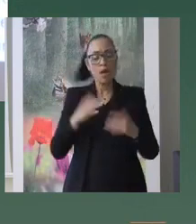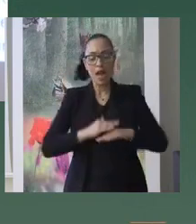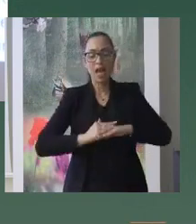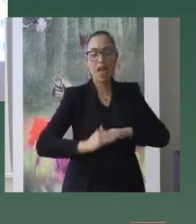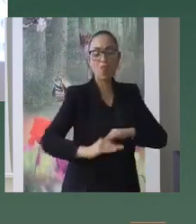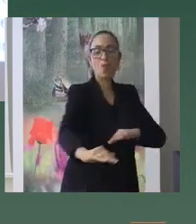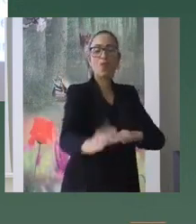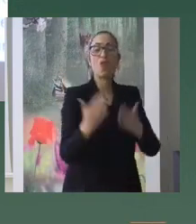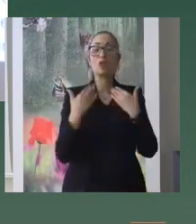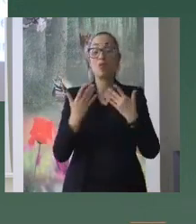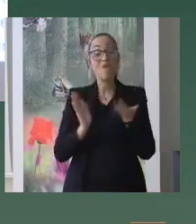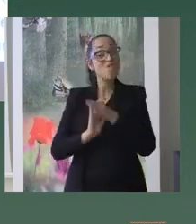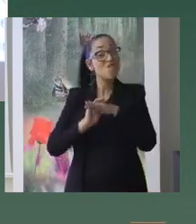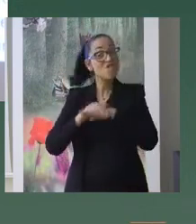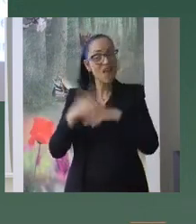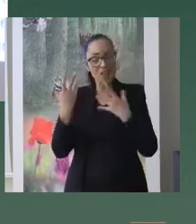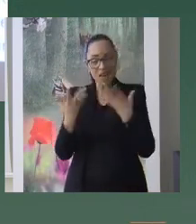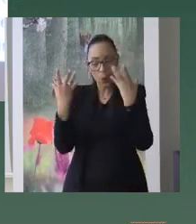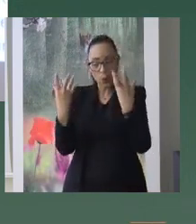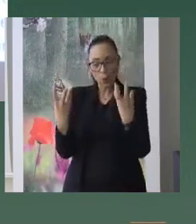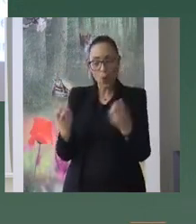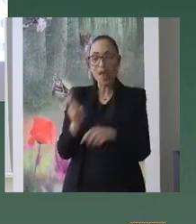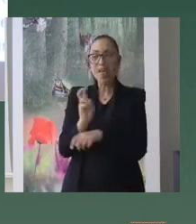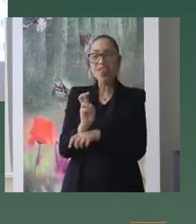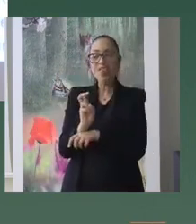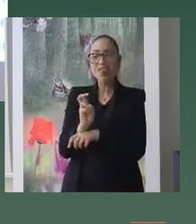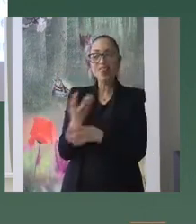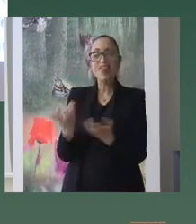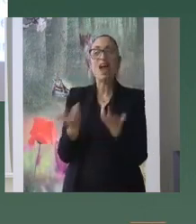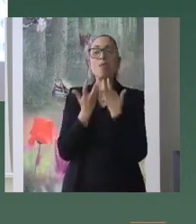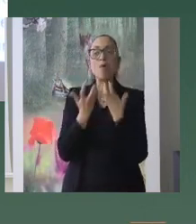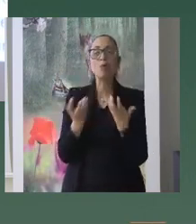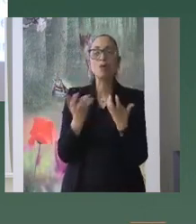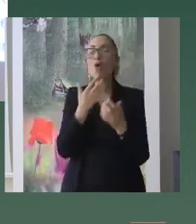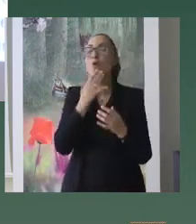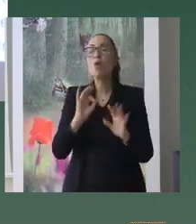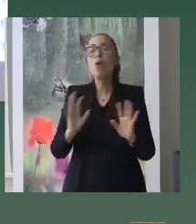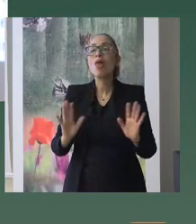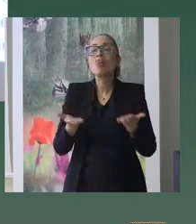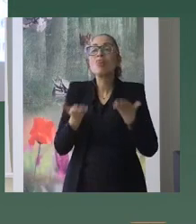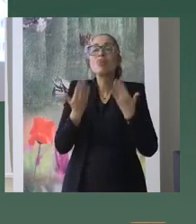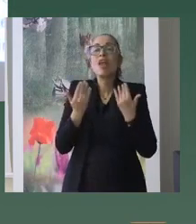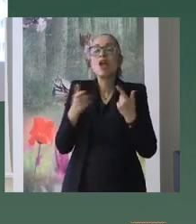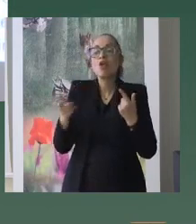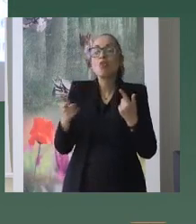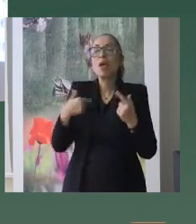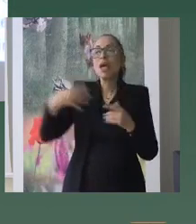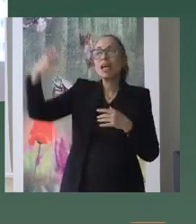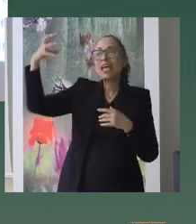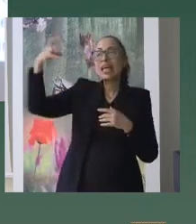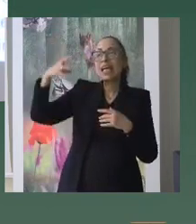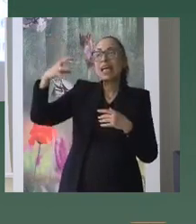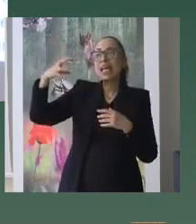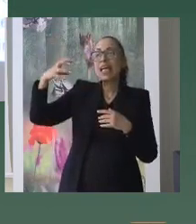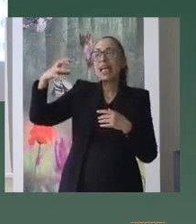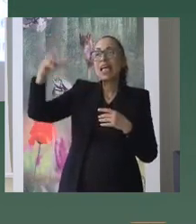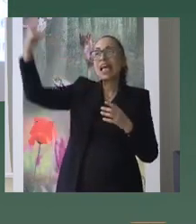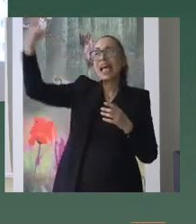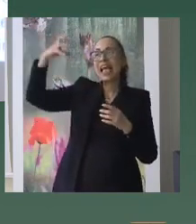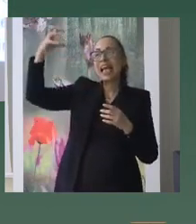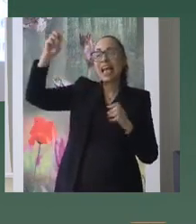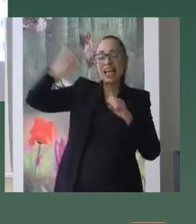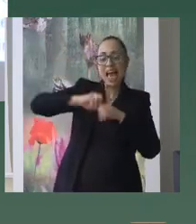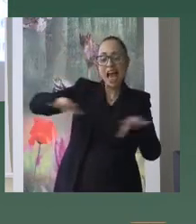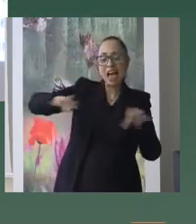έδαφος. Αλλά το βράδυ συγκρατούν τη θερμότητα. Γιατί πλέον δεν έχουμε το ζήτημα της σκίας, δεν υπάρχει ηλιακή ακτινοβολία